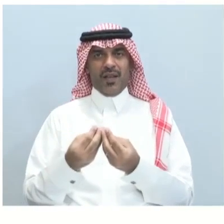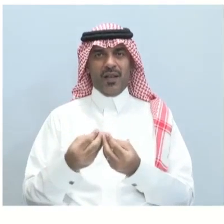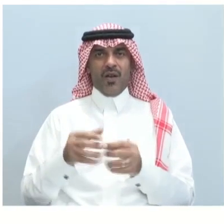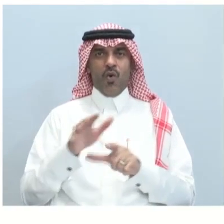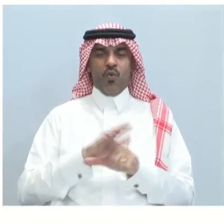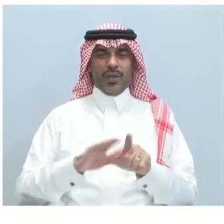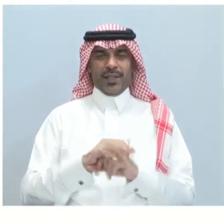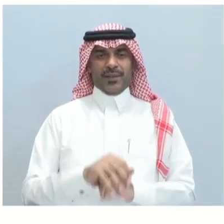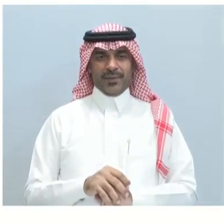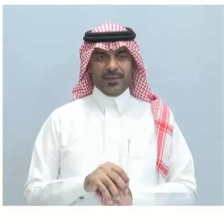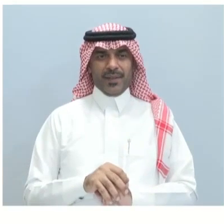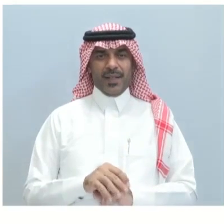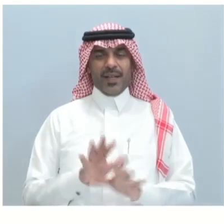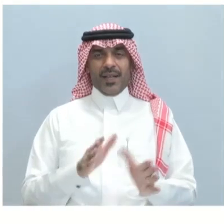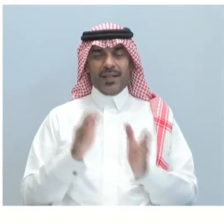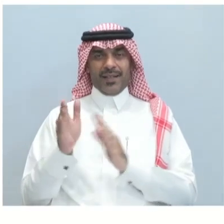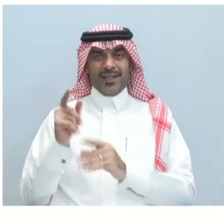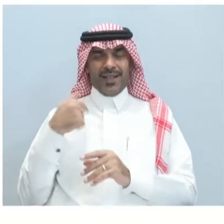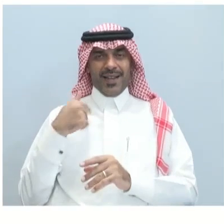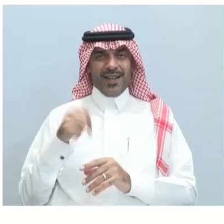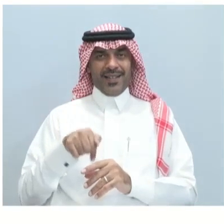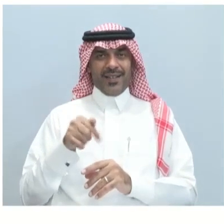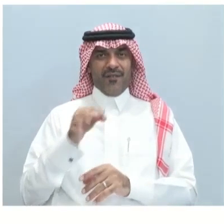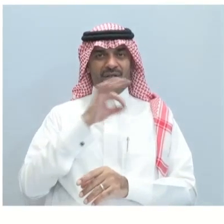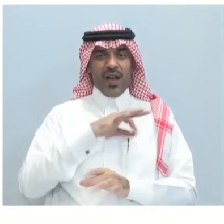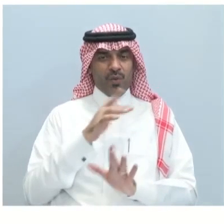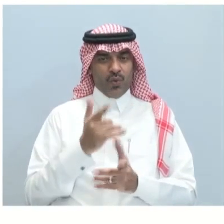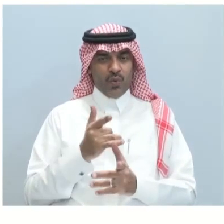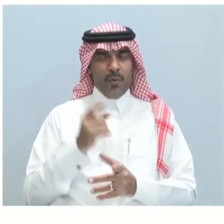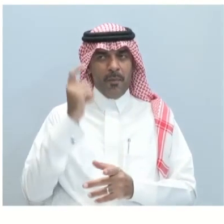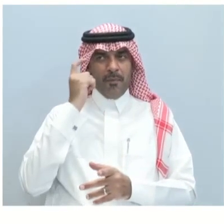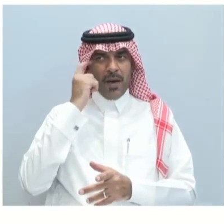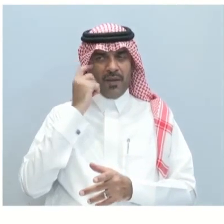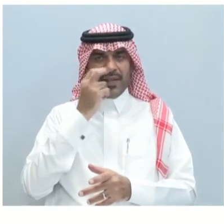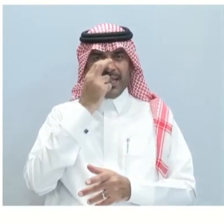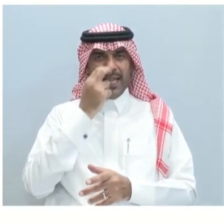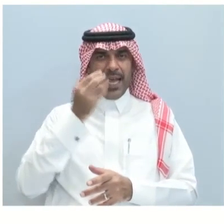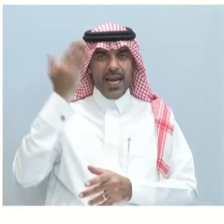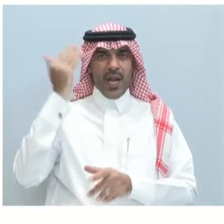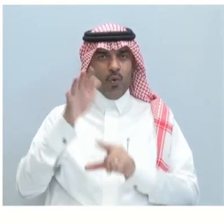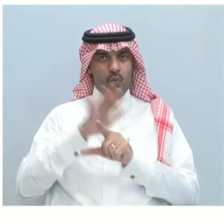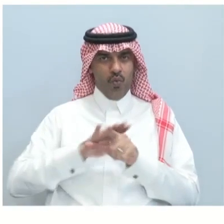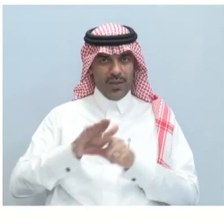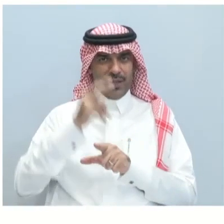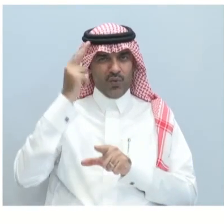نستنتج مما سبق ان الدراسات الاجتماعيه تفيدني في ماذا في معرفه تاريخ وطني